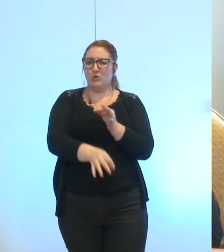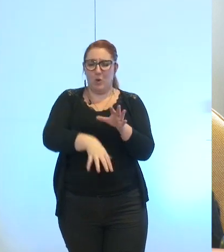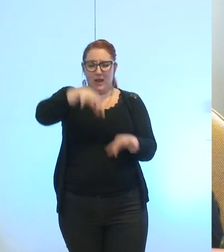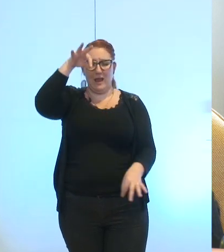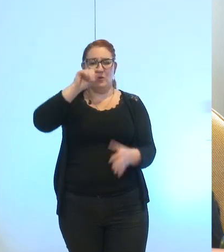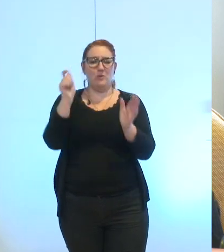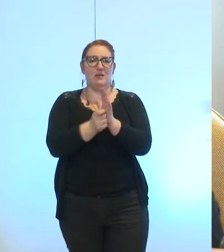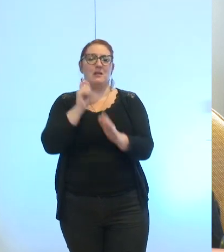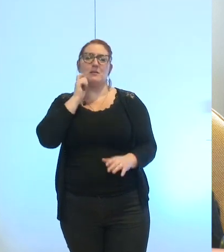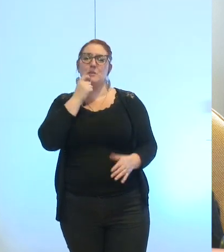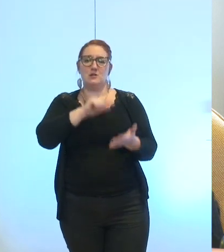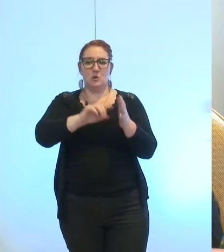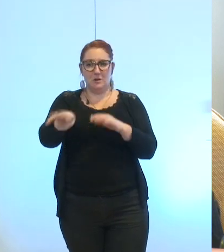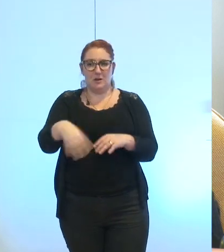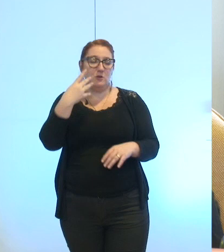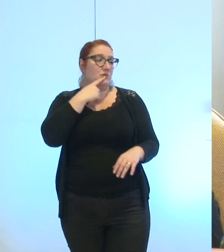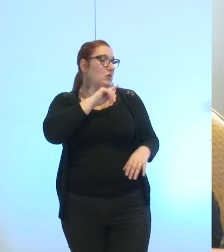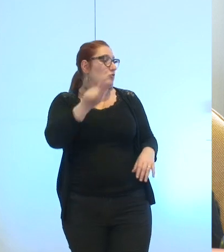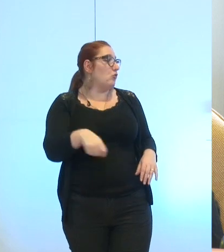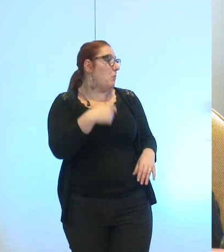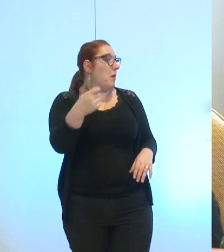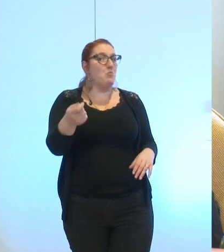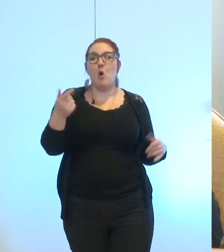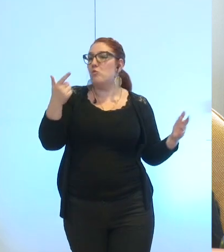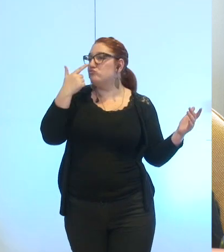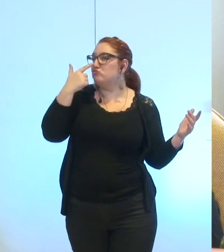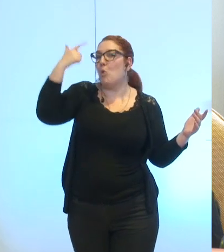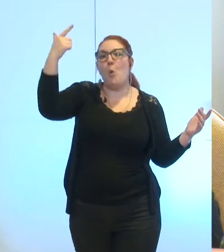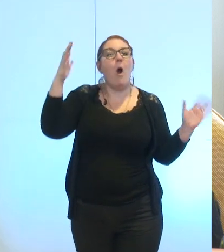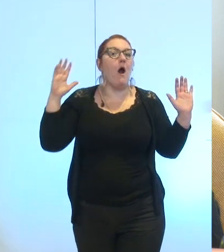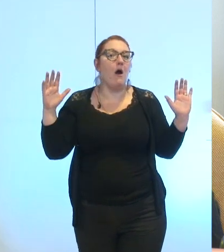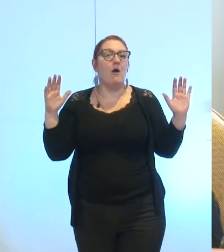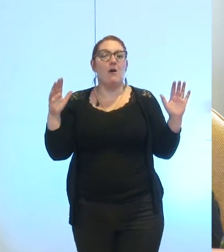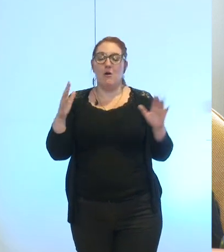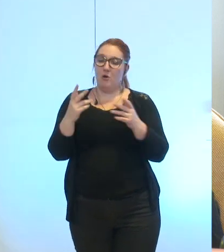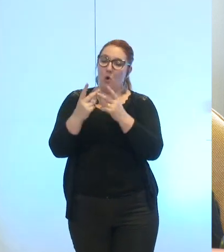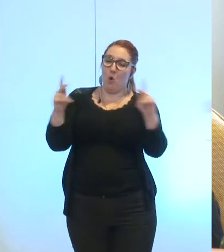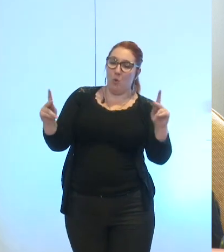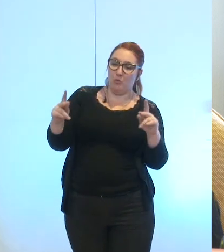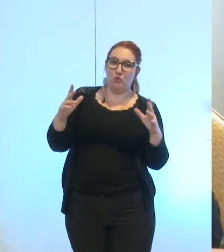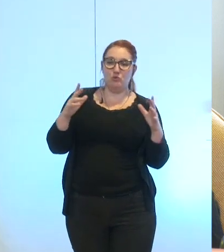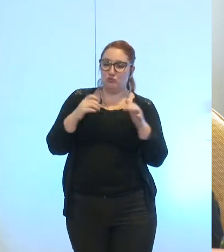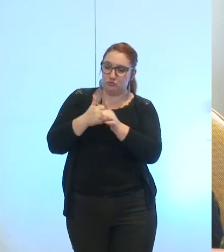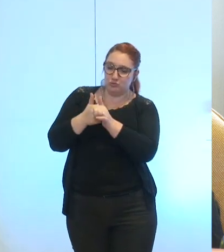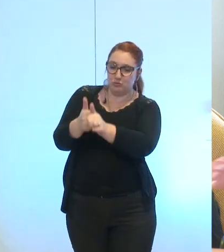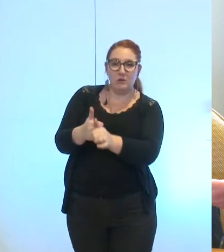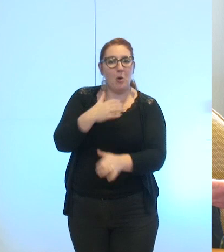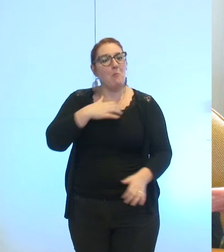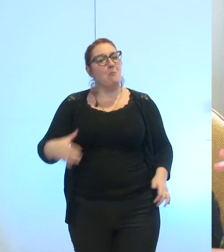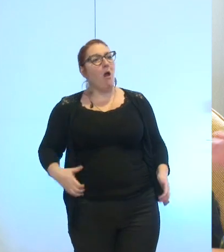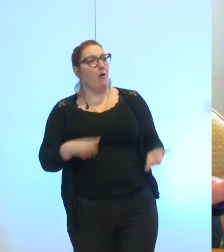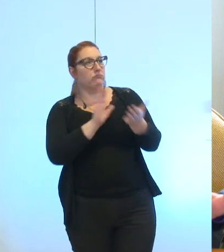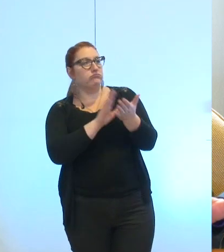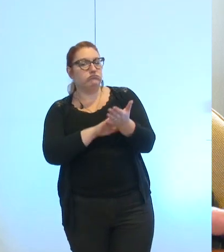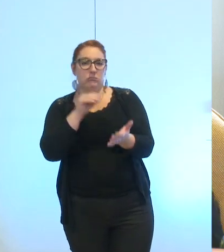2014 donc a priori il suit je crois la vie de sa commune et encore il est encore à mer très apprécié et pour finir